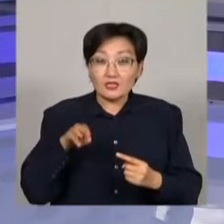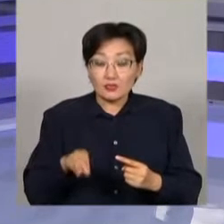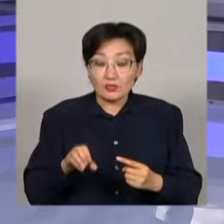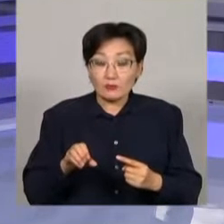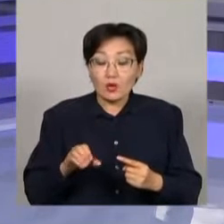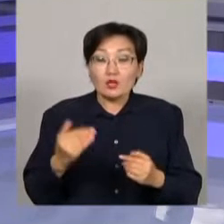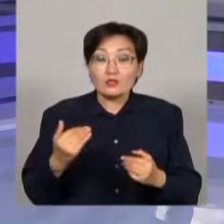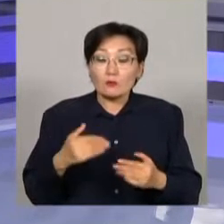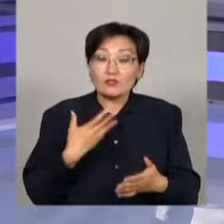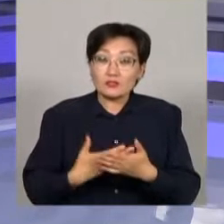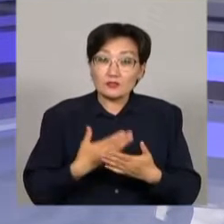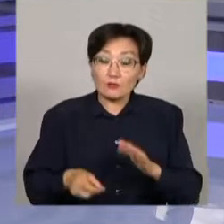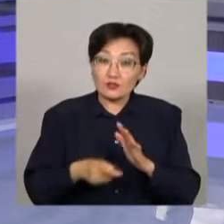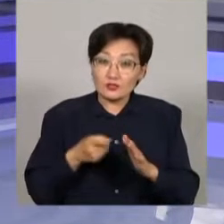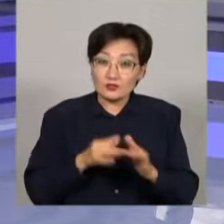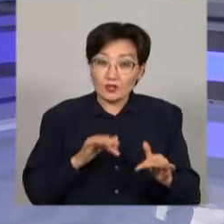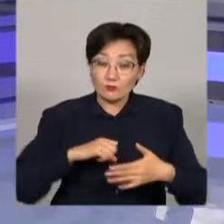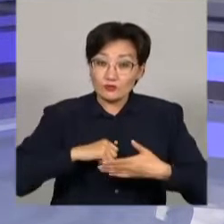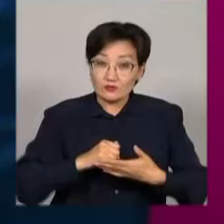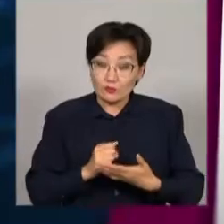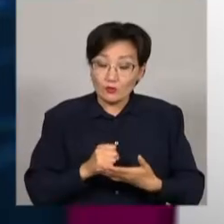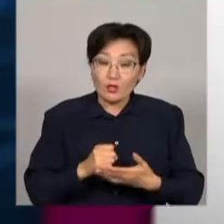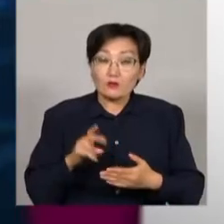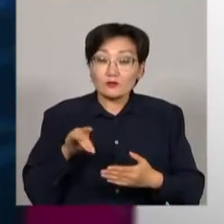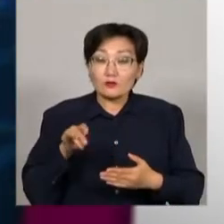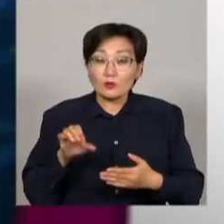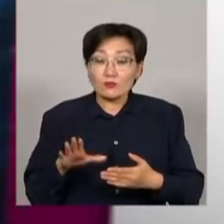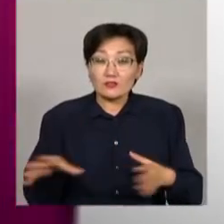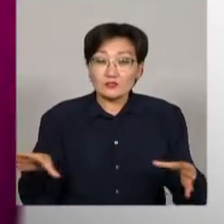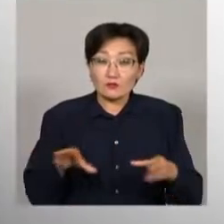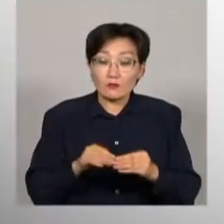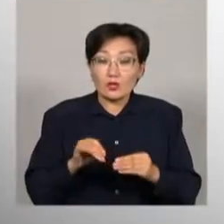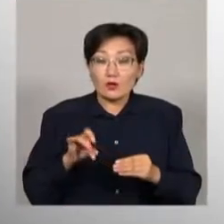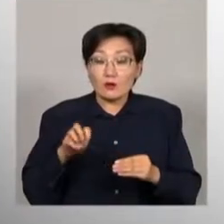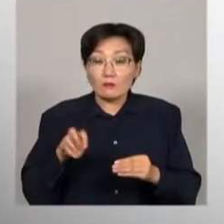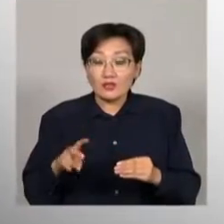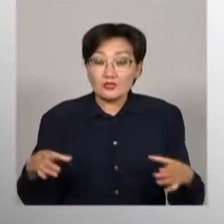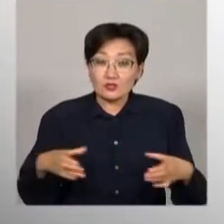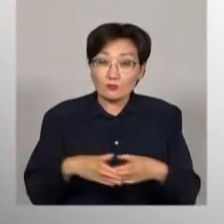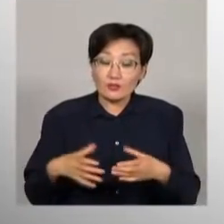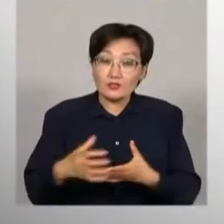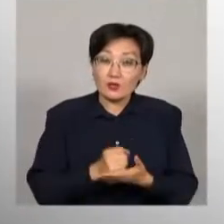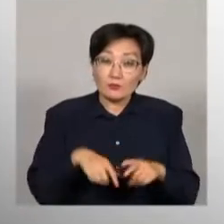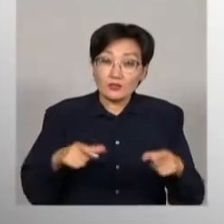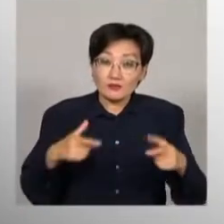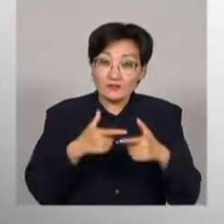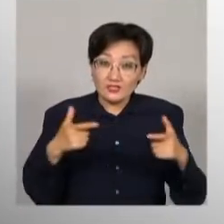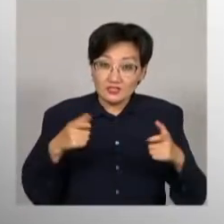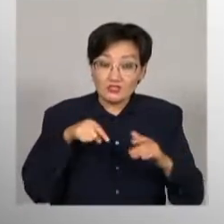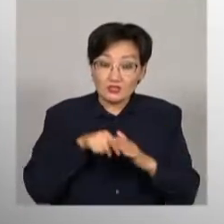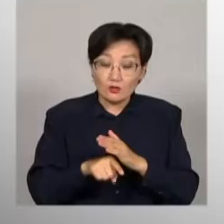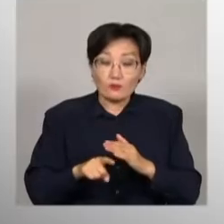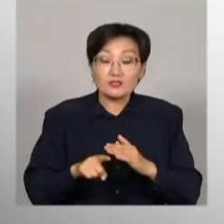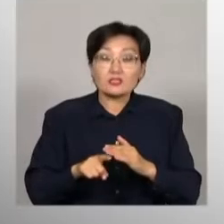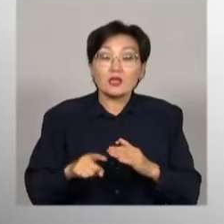Кудайбергена. Предварительным расследованием установлено, что Кудайберген вместе с Джумагильдиевым организовал сбор людей в гостинице «Казахстан»,